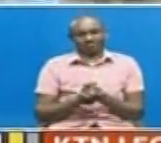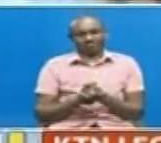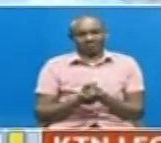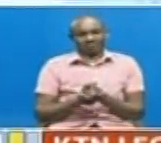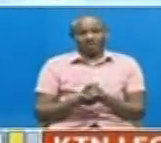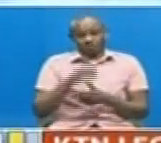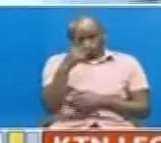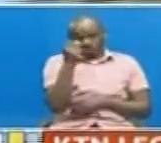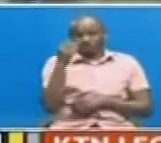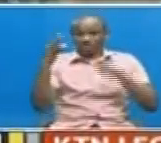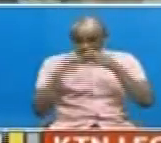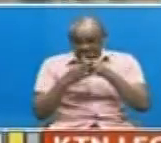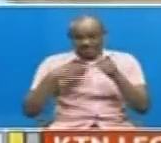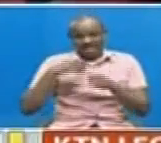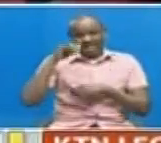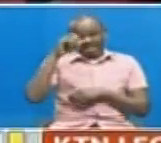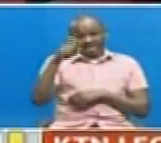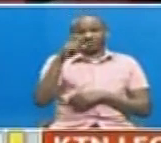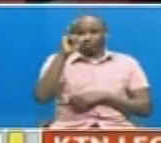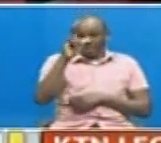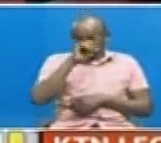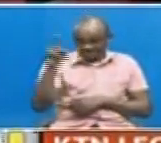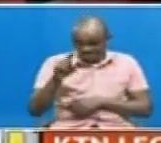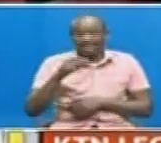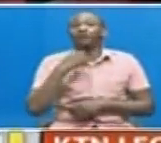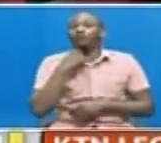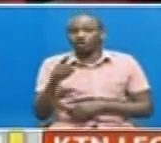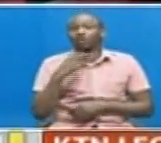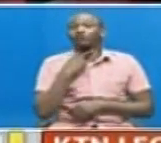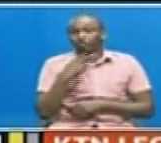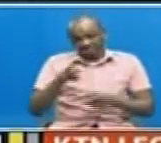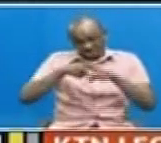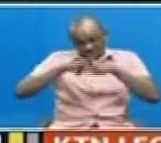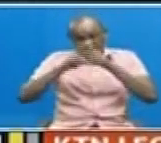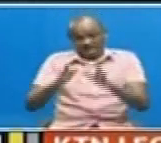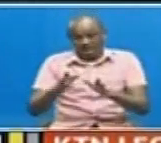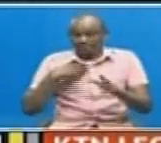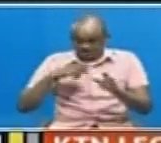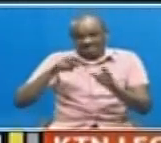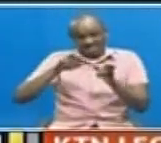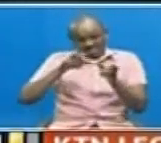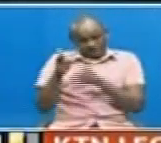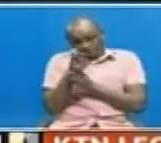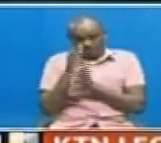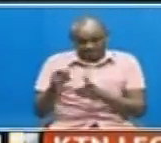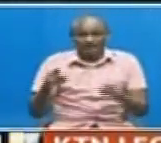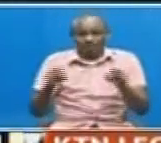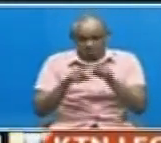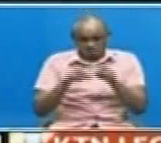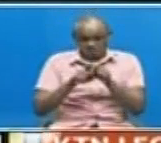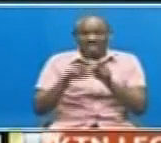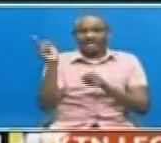kuanzia 2008 nimekuwa na XYZ kama sound engineer. Na basically tu ni kurecord. Alafu pia kuko na Nairobi